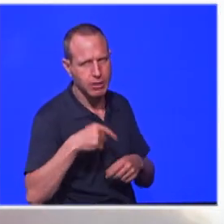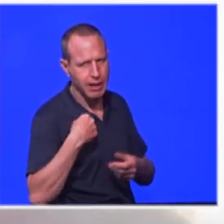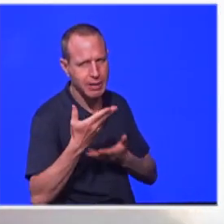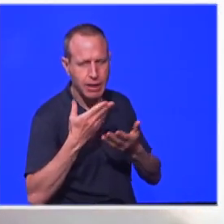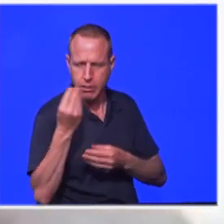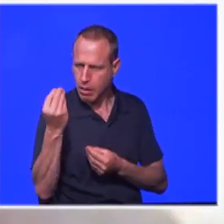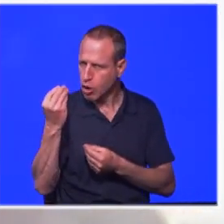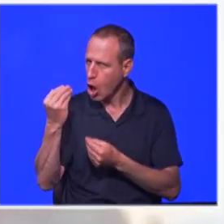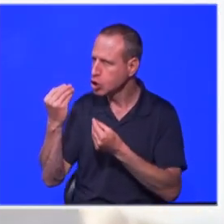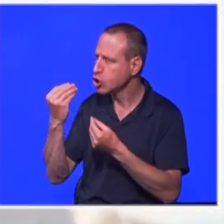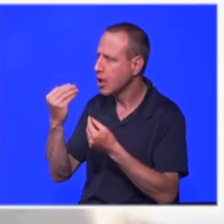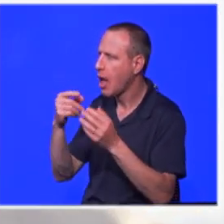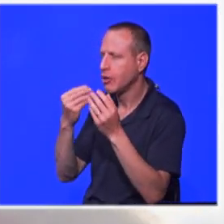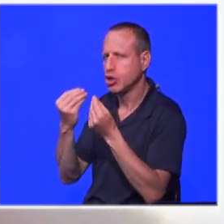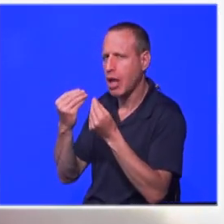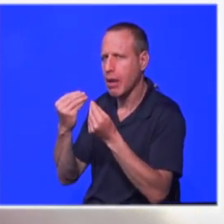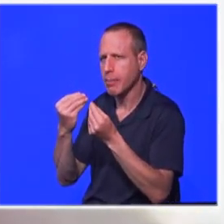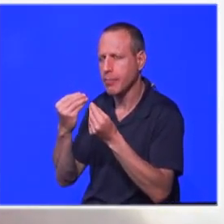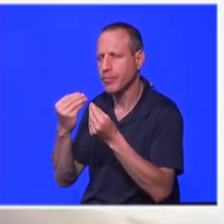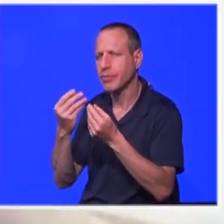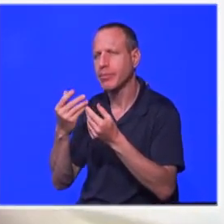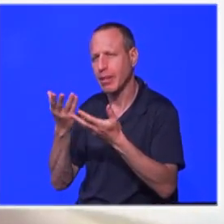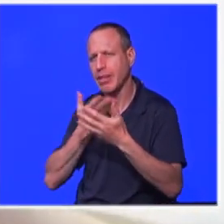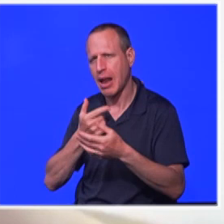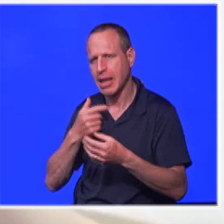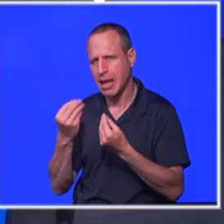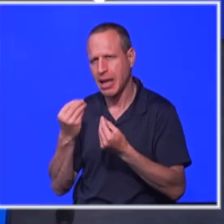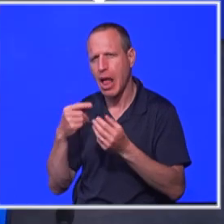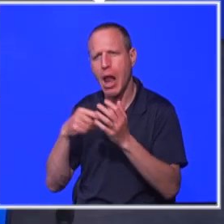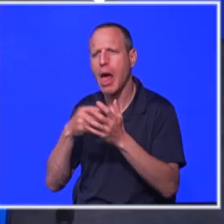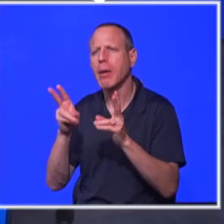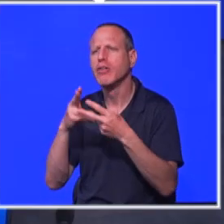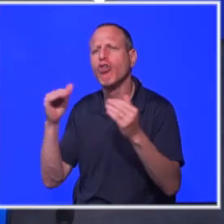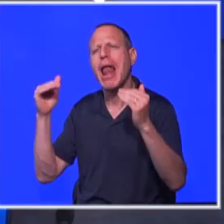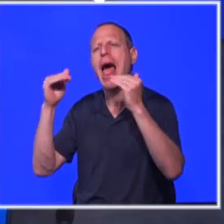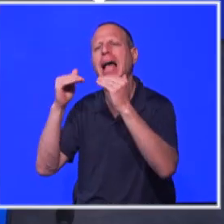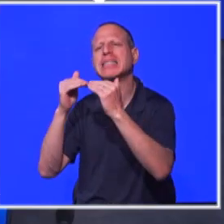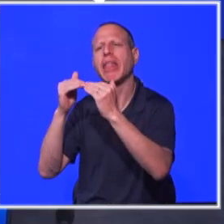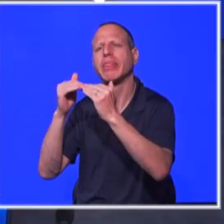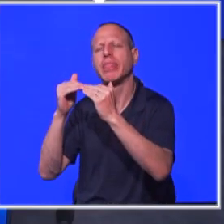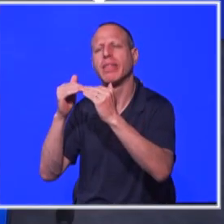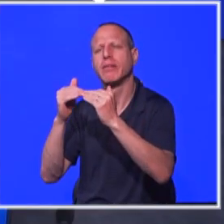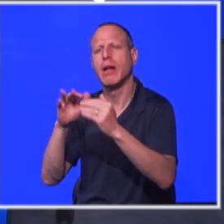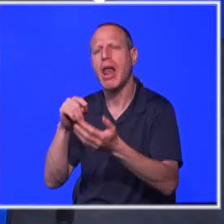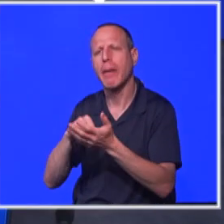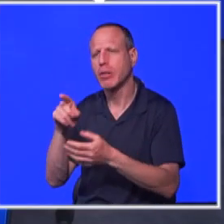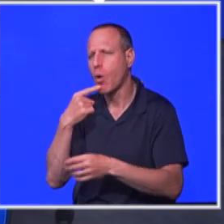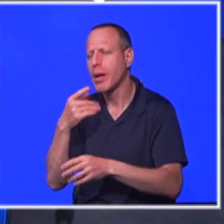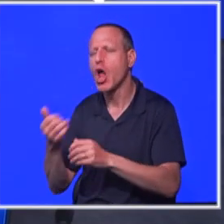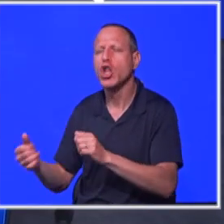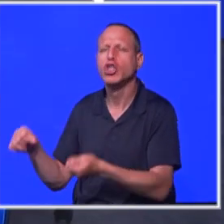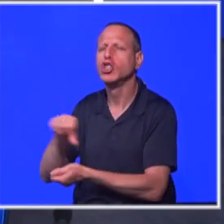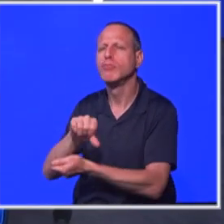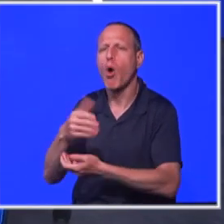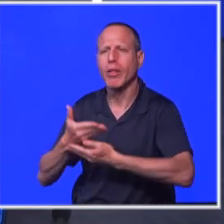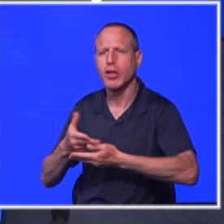לא, שנייה, שנייה לנקודה אבל, הבא. אבל אני למה, אתייחס רגע, אבל הבא. תן לי רגע, כן. למה אי אפשר לאזן? למה אתה אומר, בואו נשפוך את התינוק עם